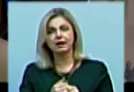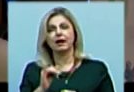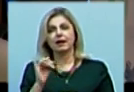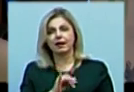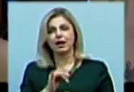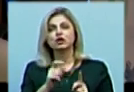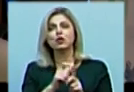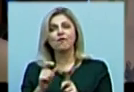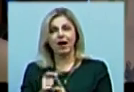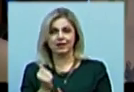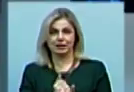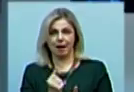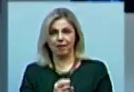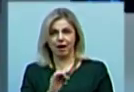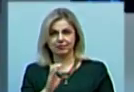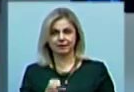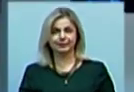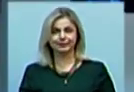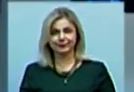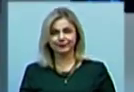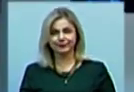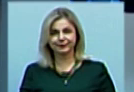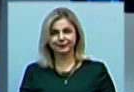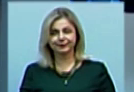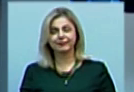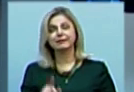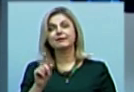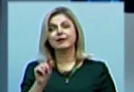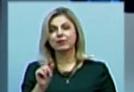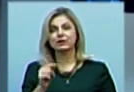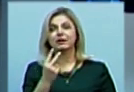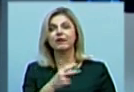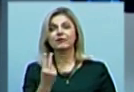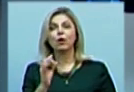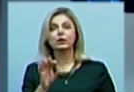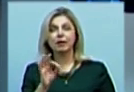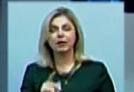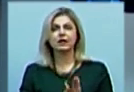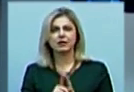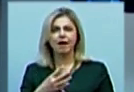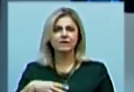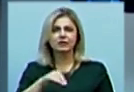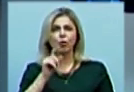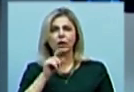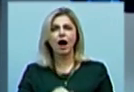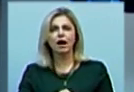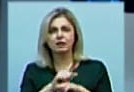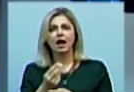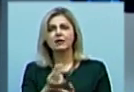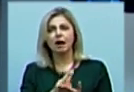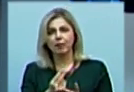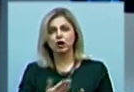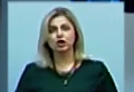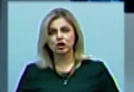та словниковий запас. У понеділок, 22 жовтня, стартує всеукраїнська акція «Намалюй життя в